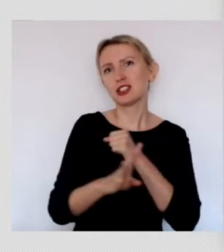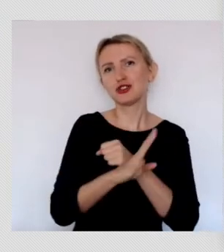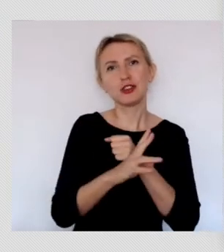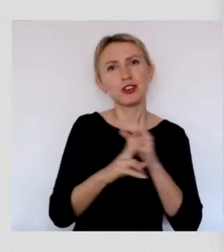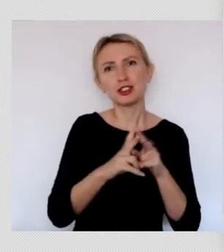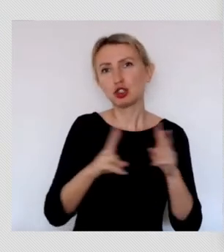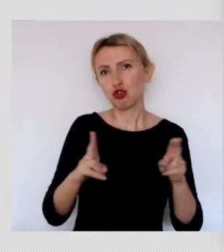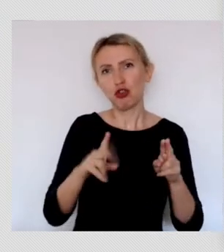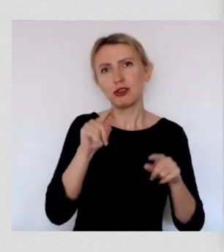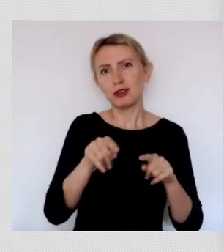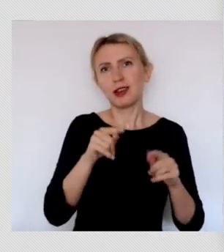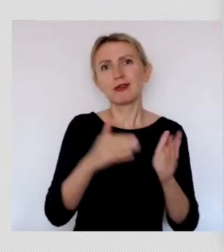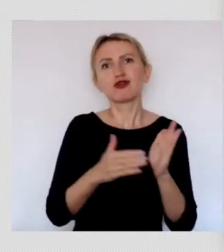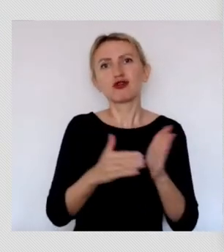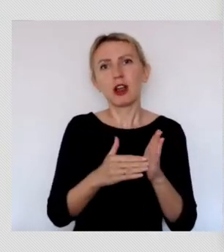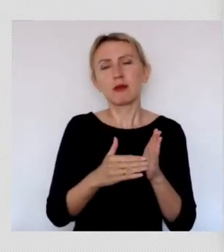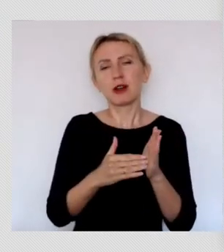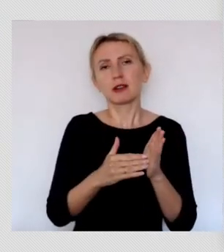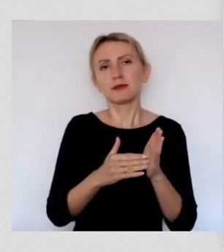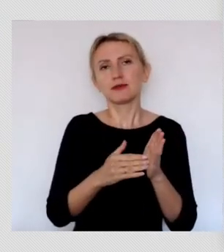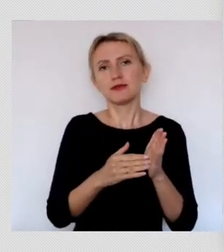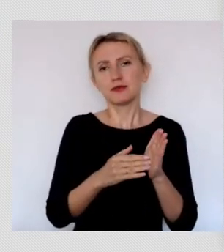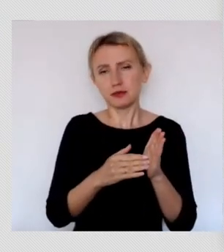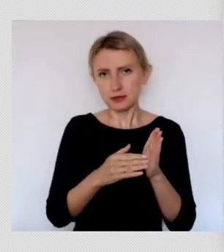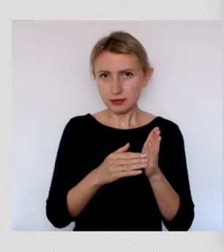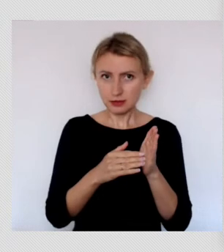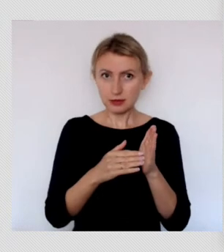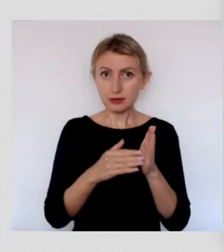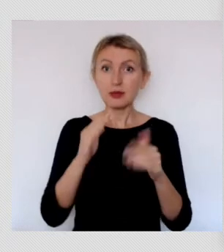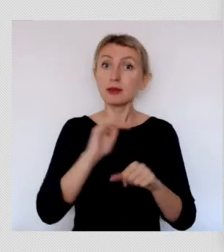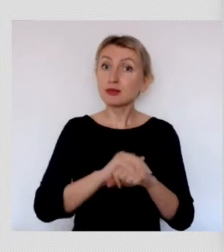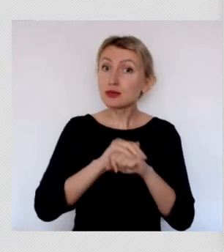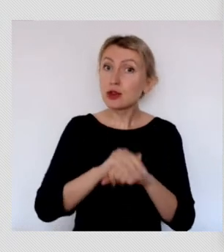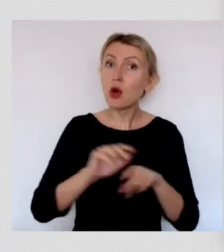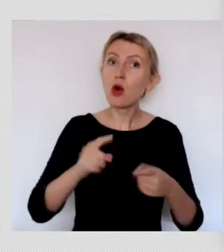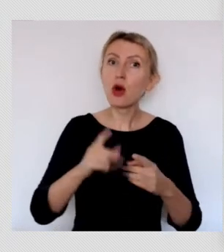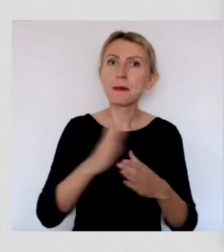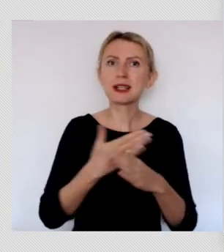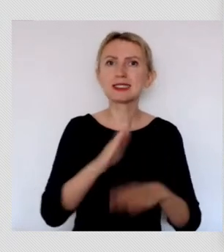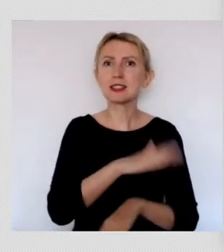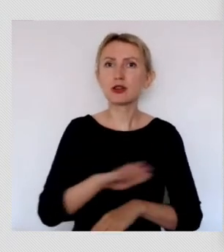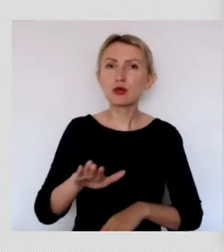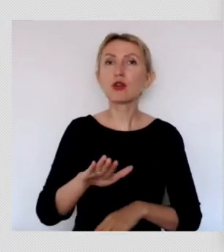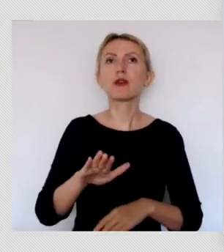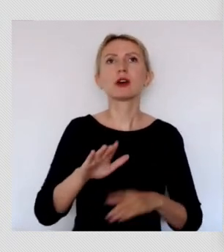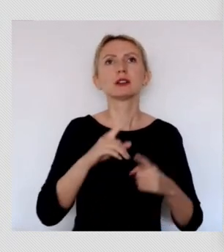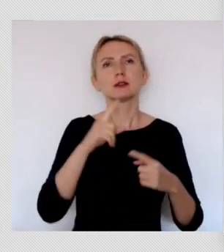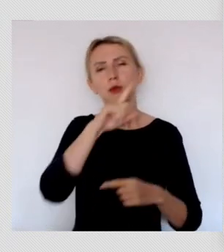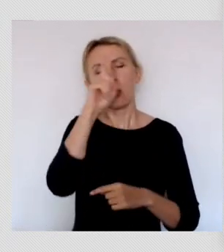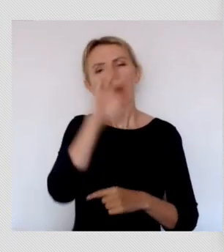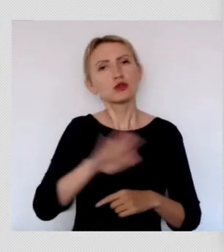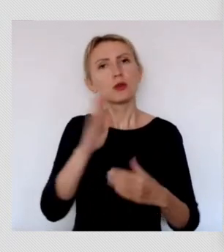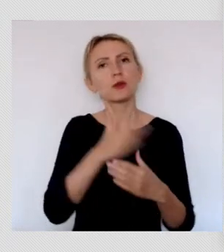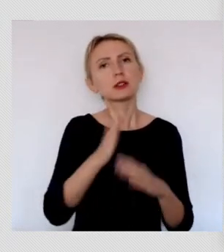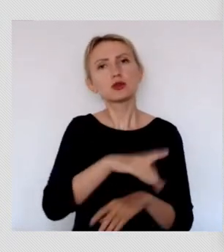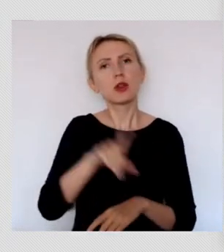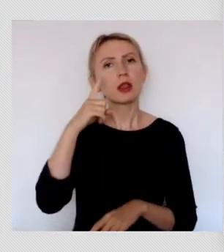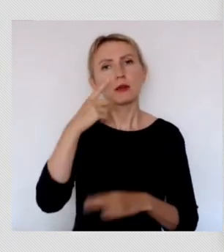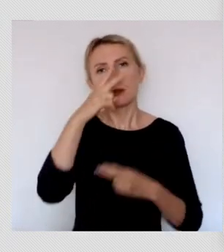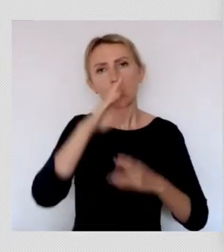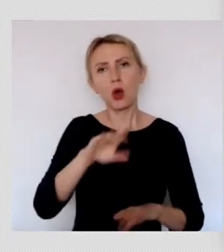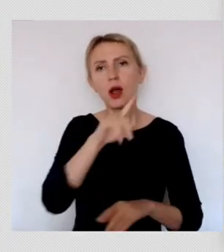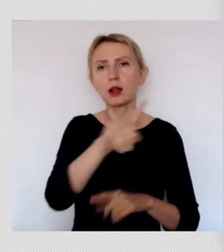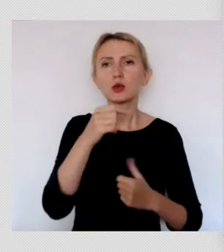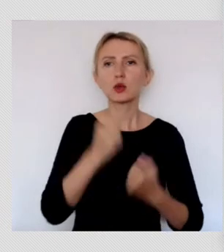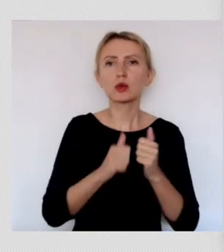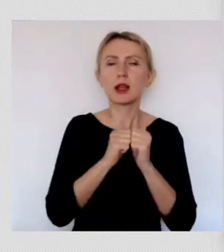Trzeba naszym przyjaciołom z organizacji międzynarodowych, społeczności międzynarodowych zwrócić uwagę na wyzwania, jakie stoją